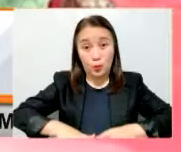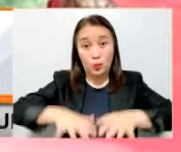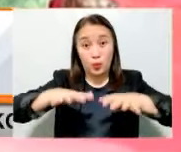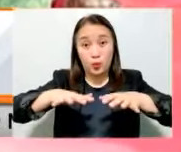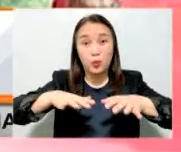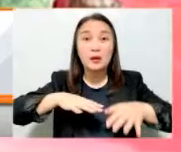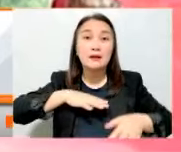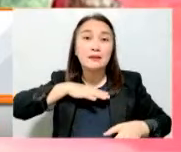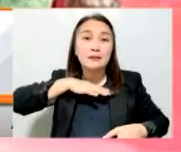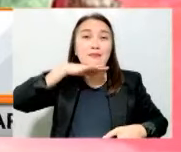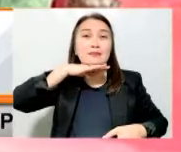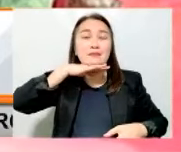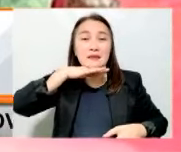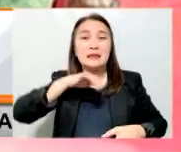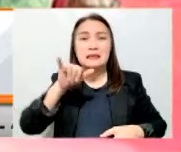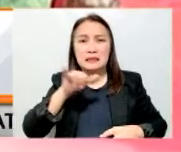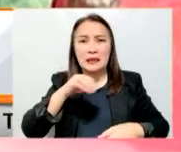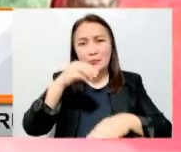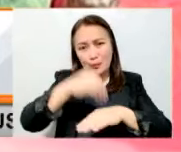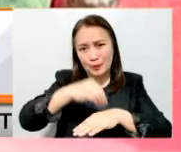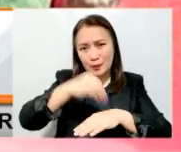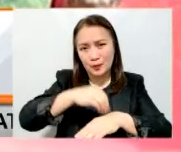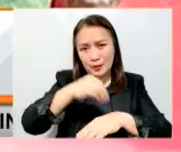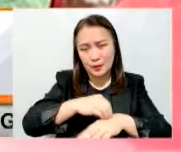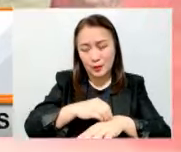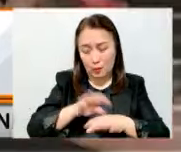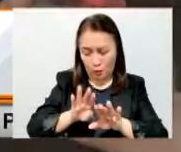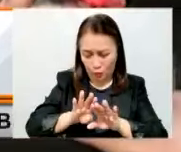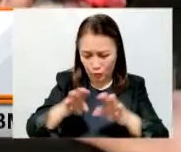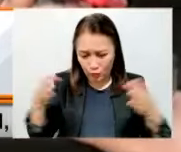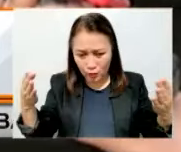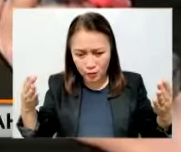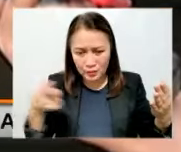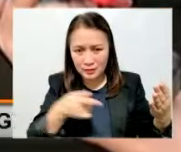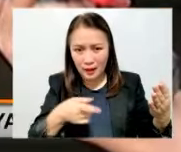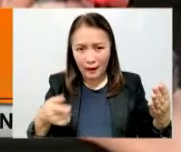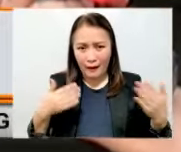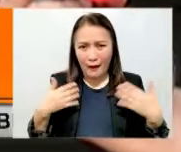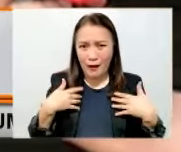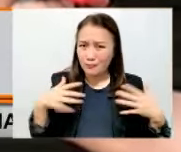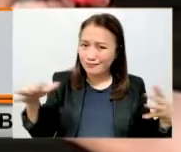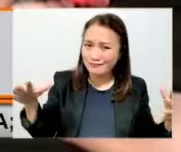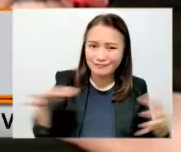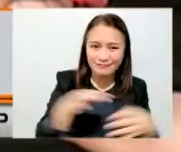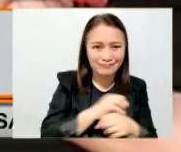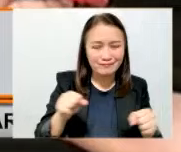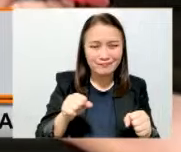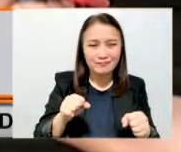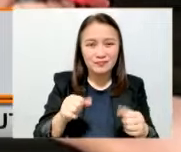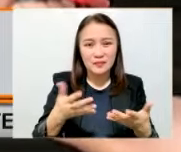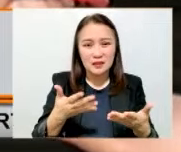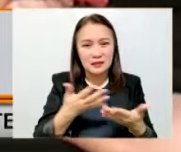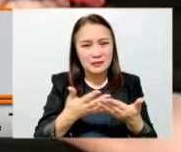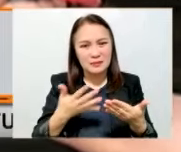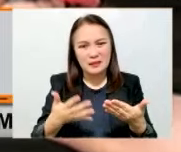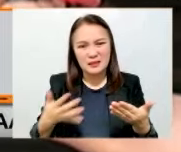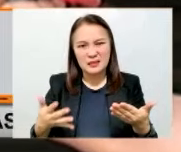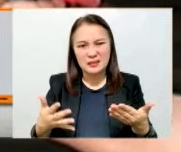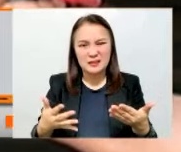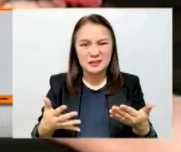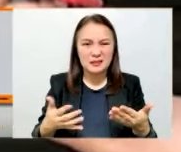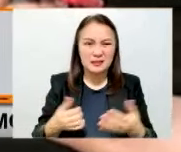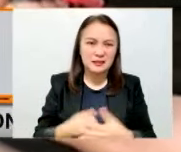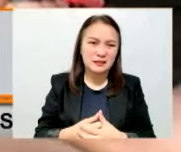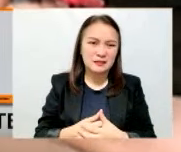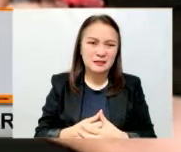kanyang tindahan. Pagbukas namin dito, damage na ito lahat. Lahat ng mga pati bugas, yung mga